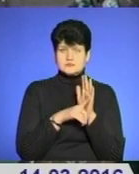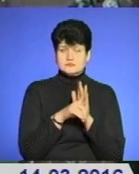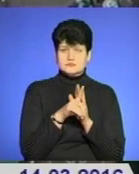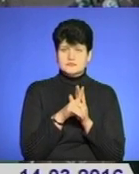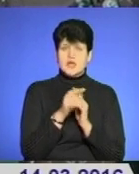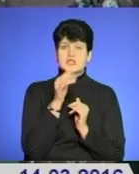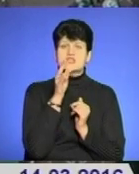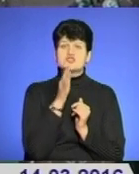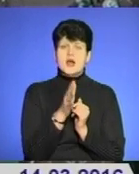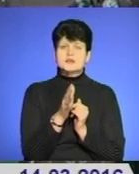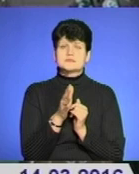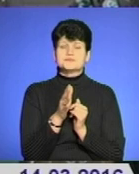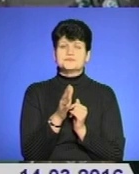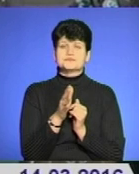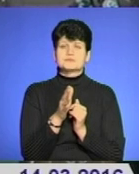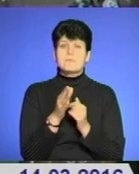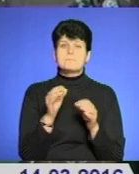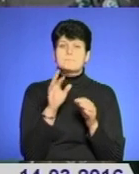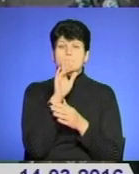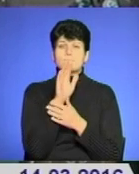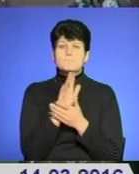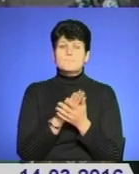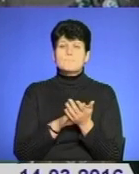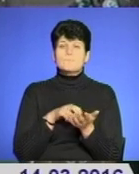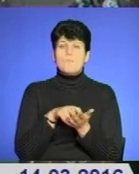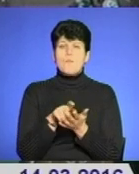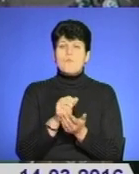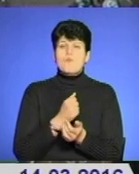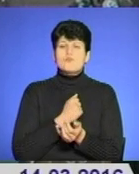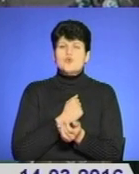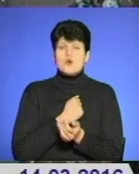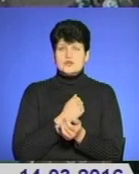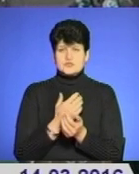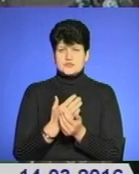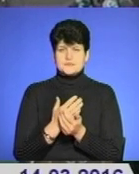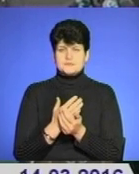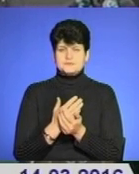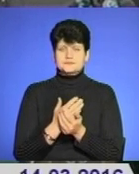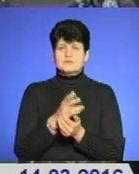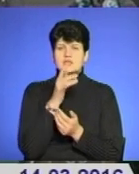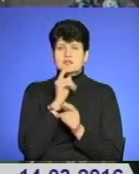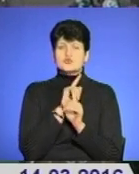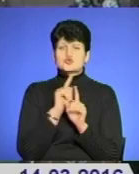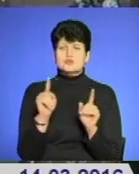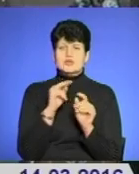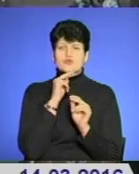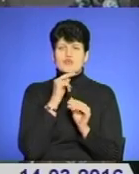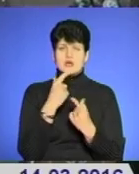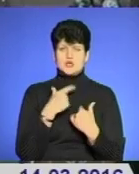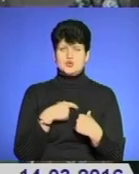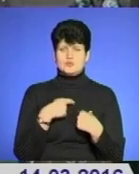це є час прощі до Воскресіння Христового. Час особливої уваги на